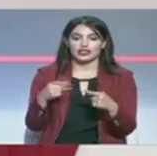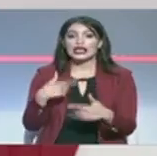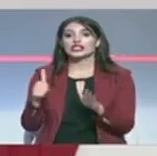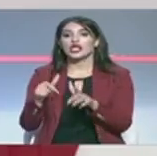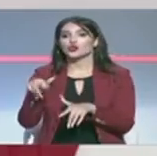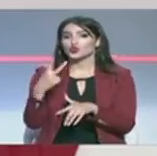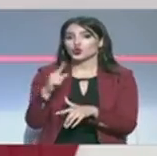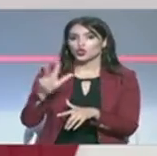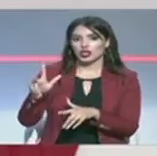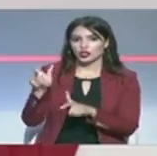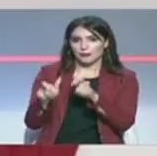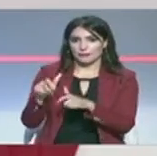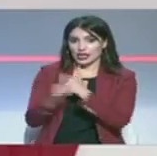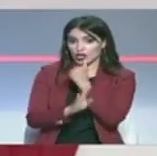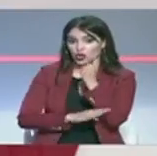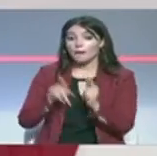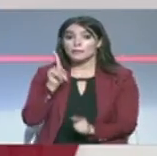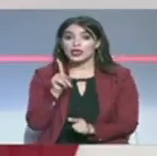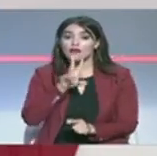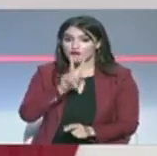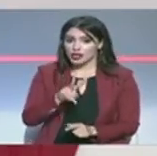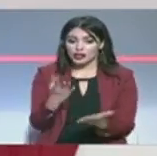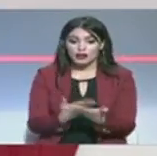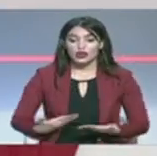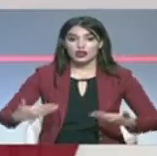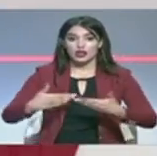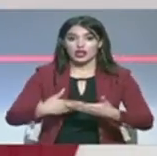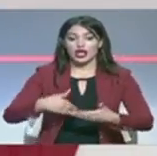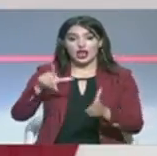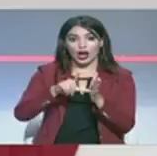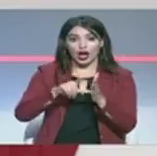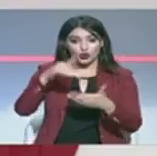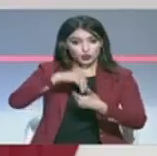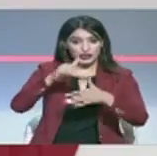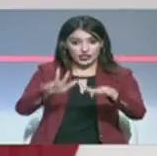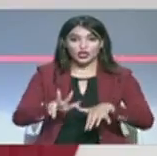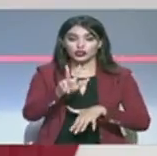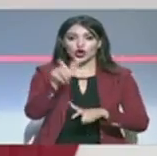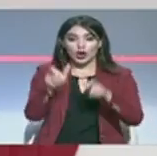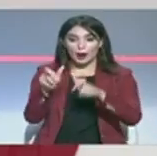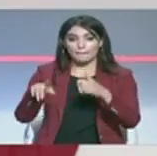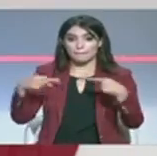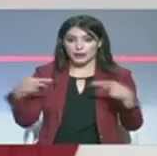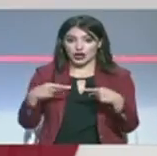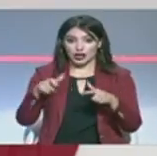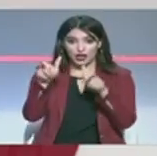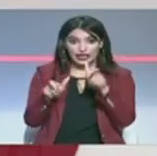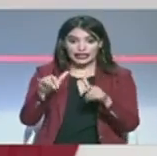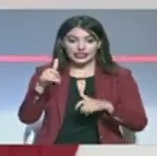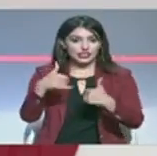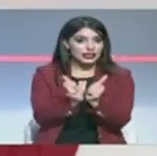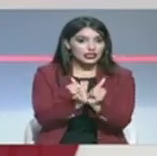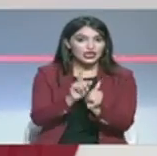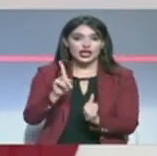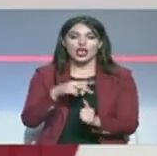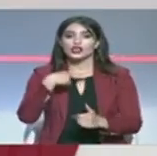6 على 13. لكن في الحقيقة وفق نظام داخلي ولي تعريفه للمعارضة، المعارضة هي الكتلة اللي